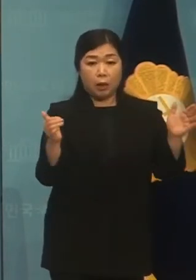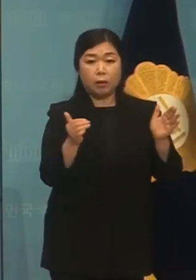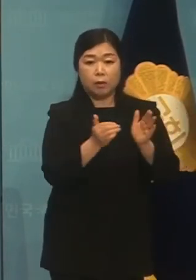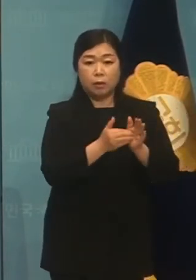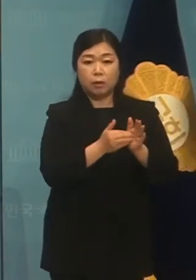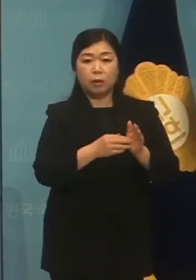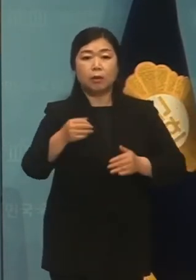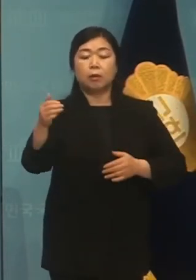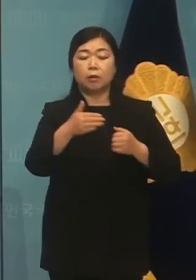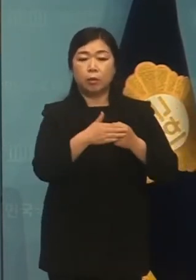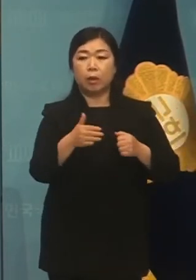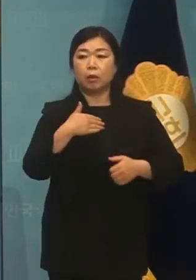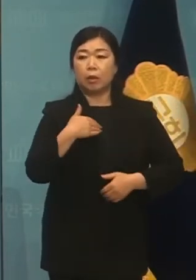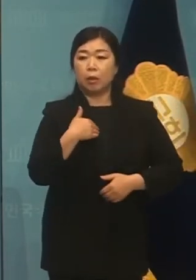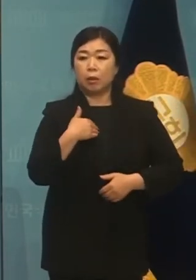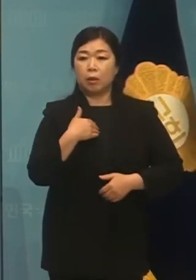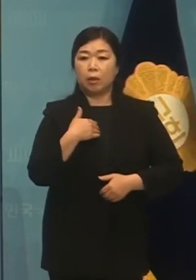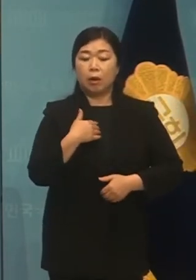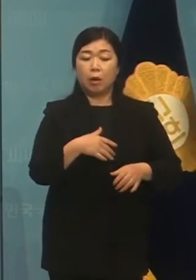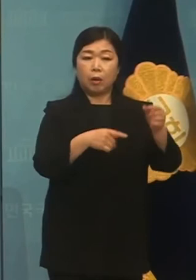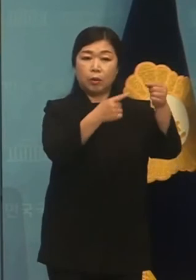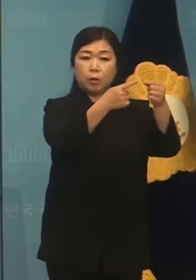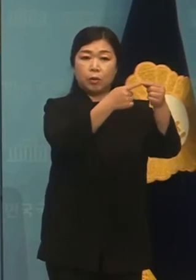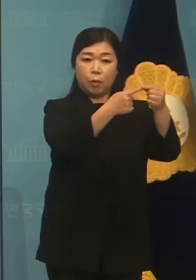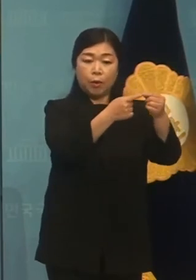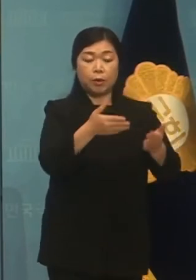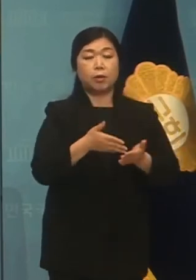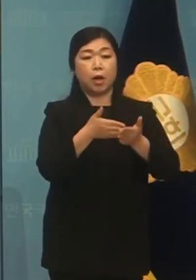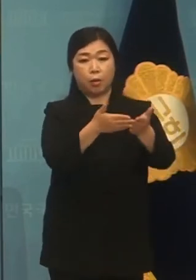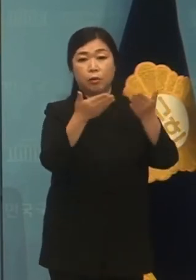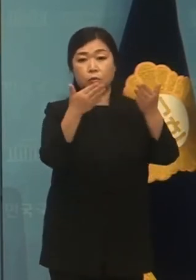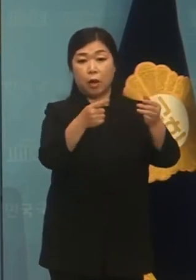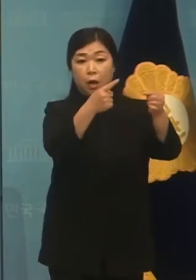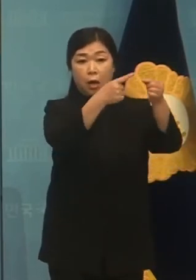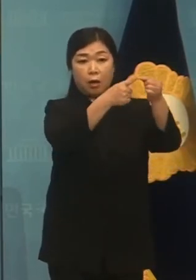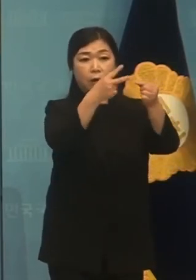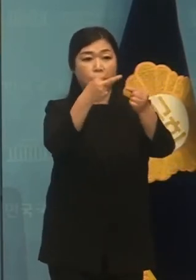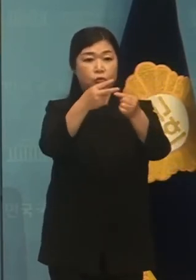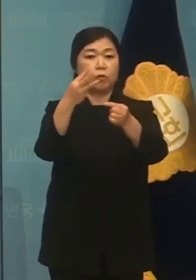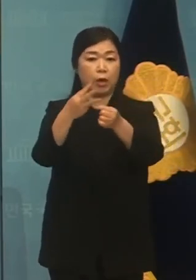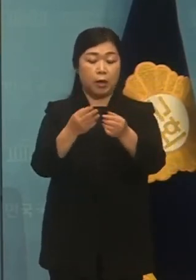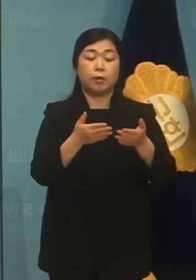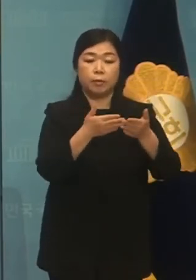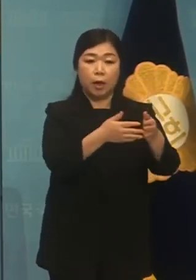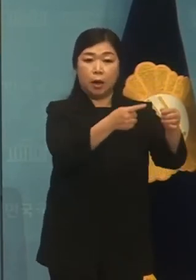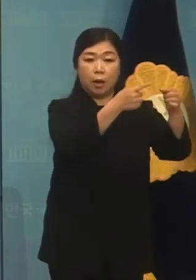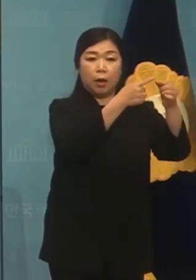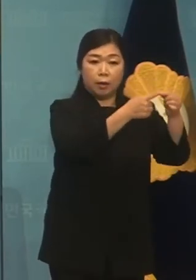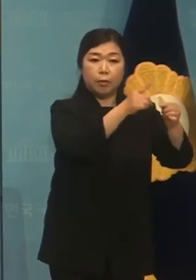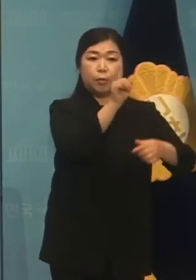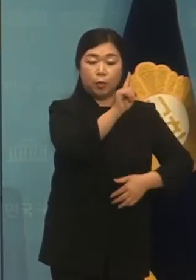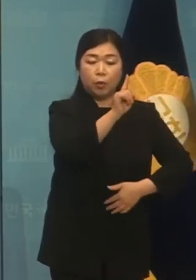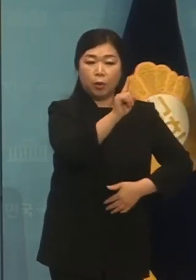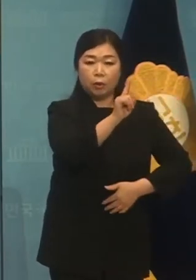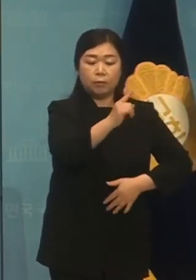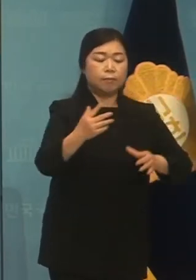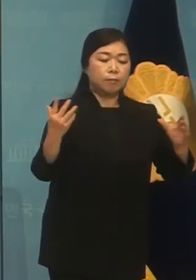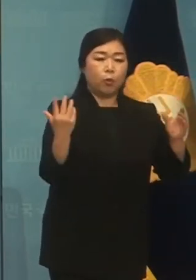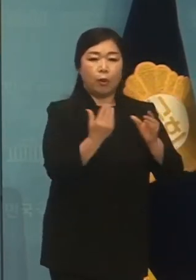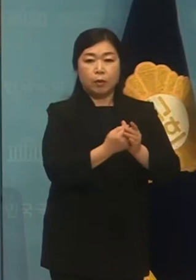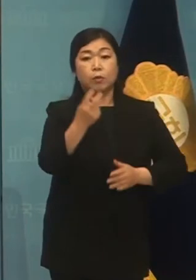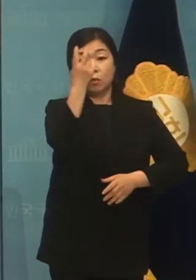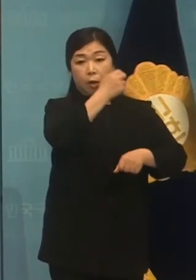부분까지 그래서 제가 첫 번째 제안하는 거 제가 세 가지를 제안합니다. 하나는 아주